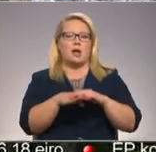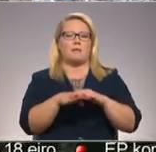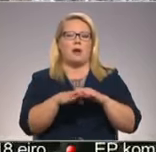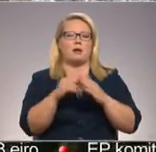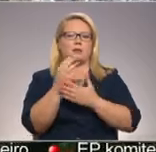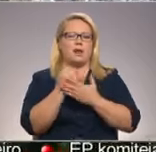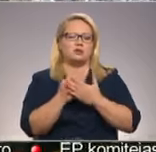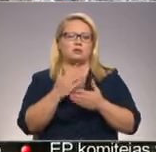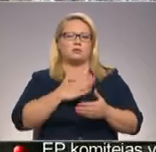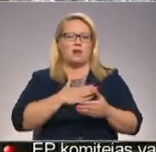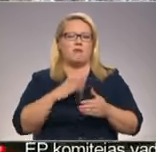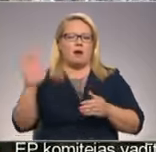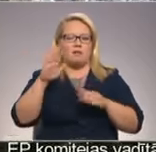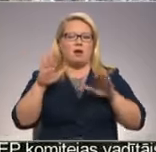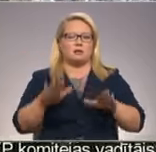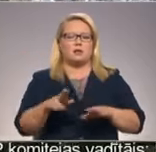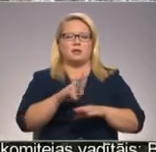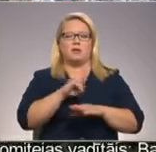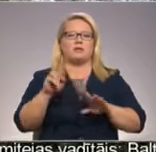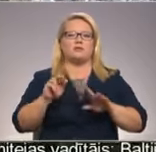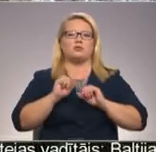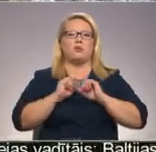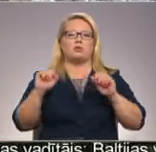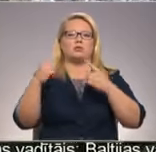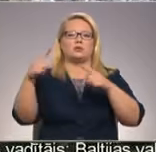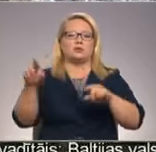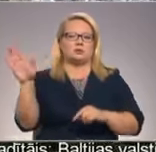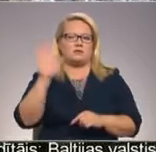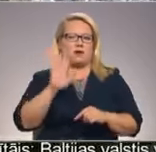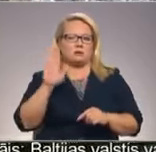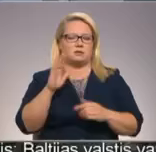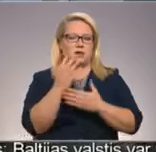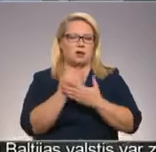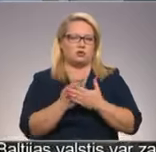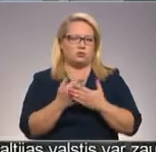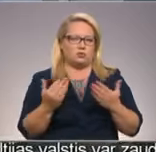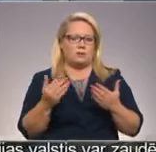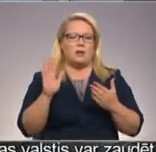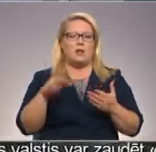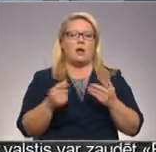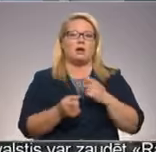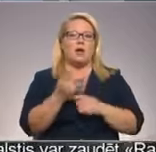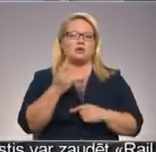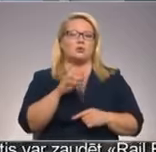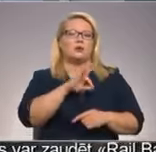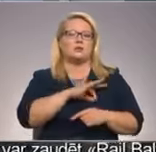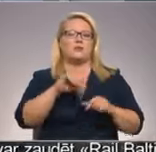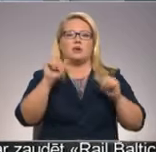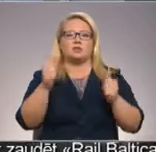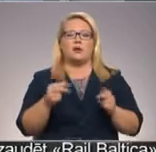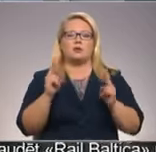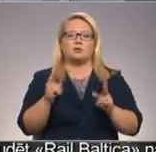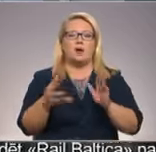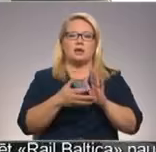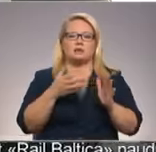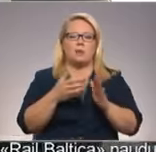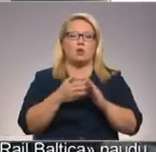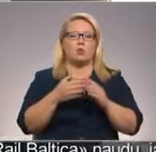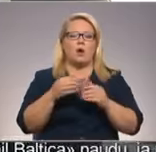resursus savā valstī, nevis nodrošināt citu valsts resursiem. Lai rastu izdevīgākus veidus, kā izmantot